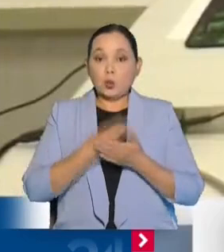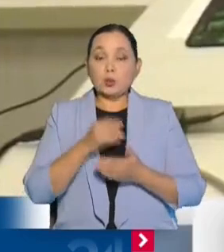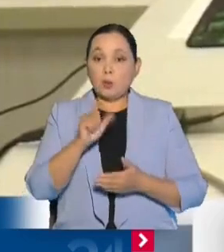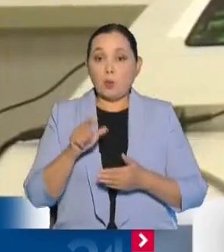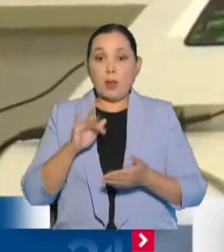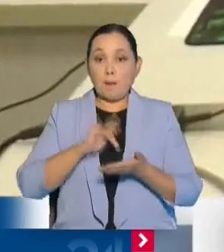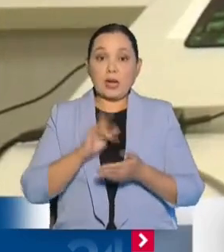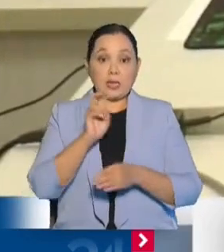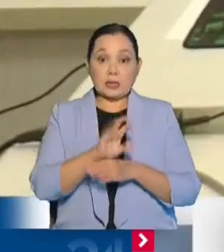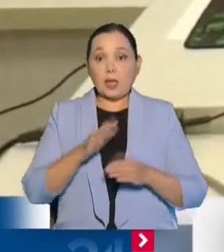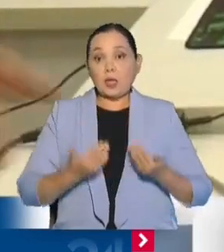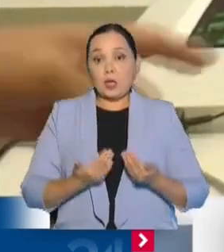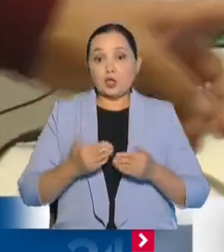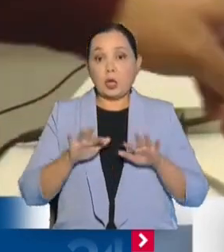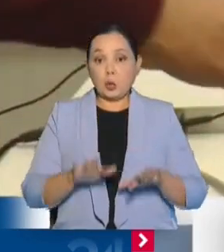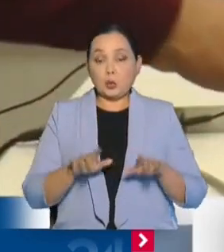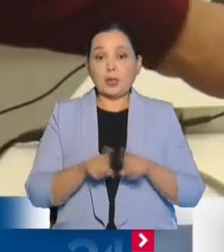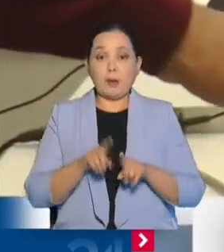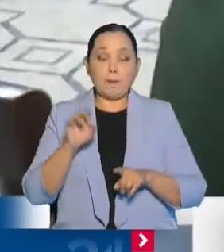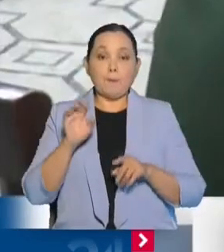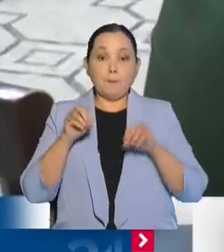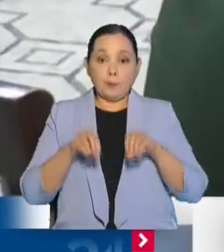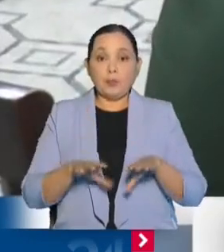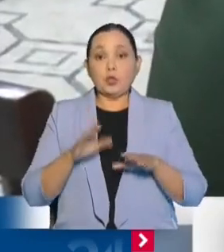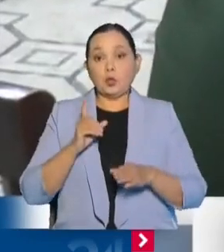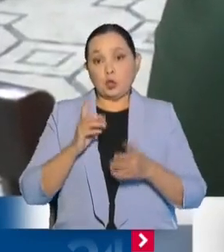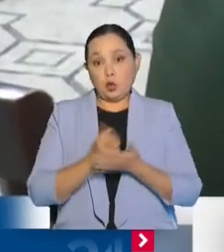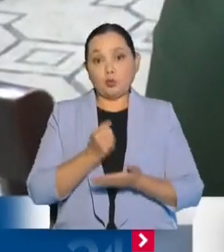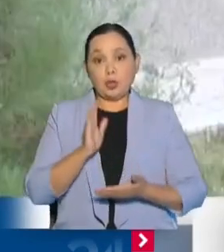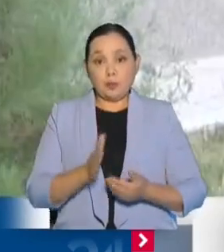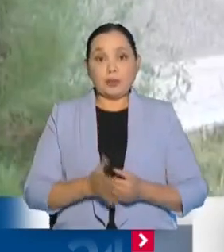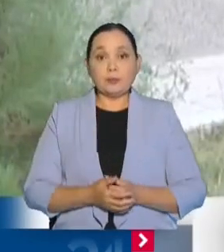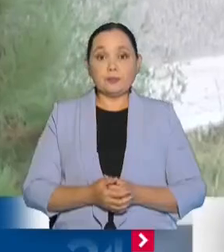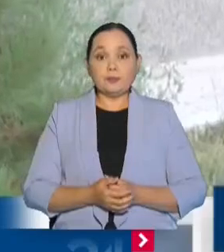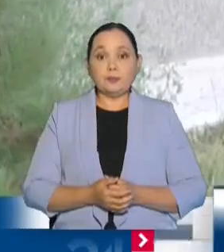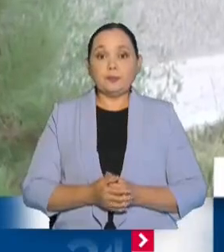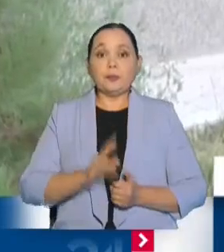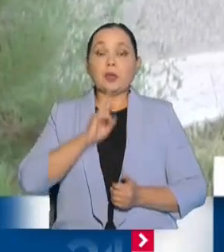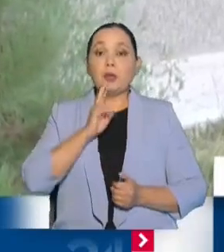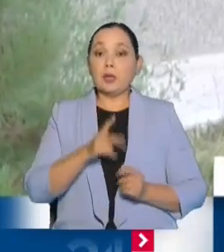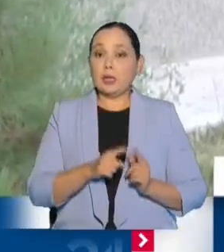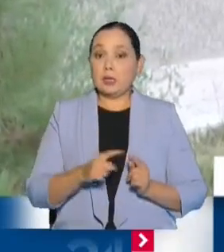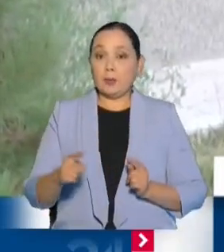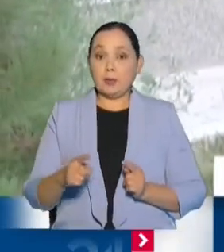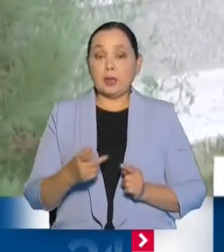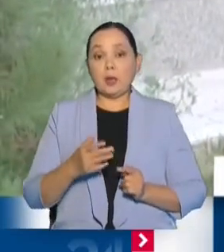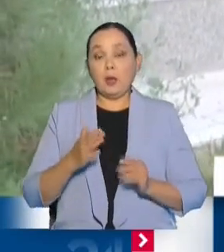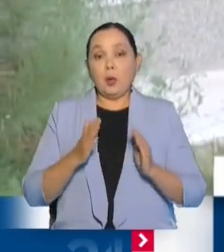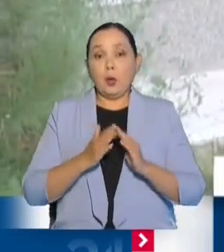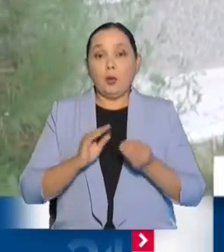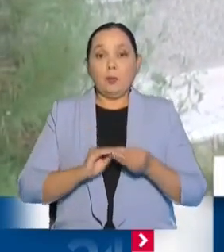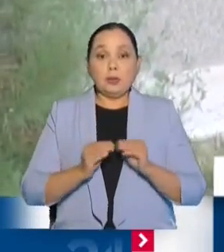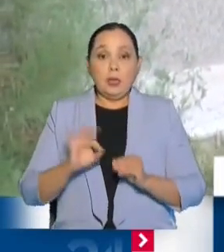markaziga kelmasdan yashab turgan hududlarda murojaatlarning yechimini topishyapti. 2 yildan beri uy masala